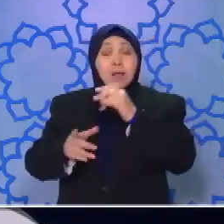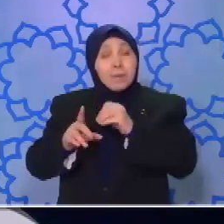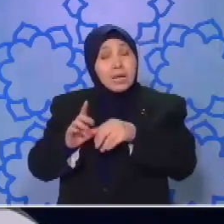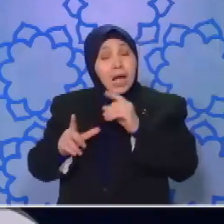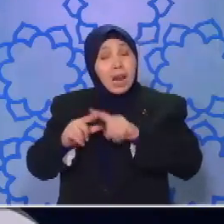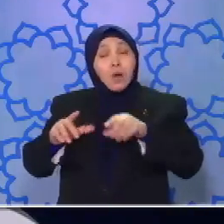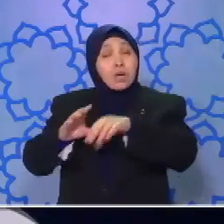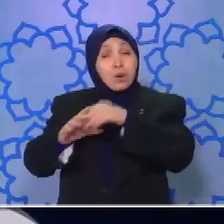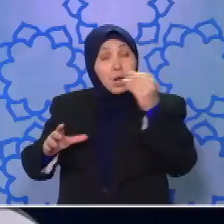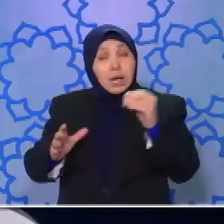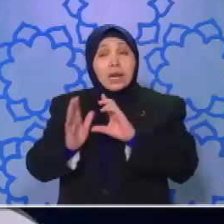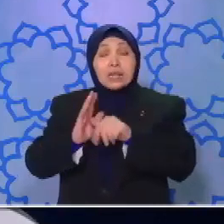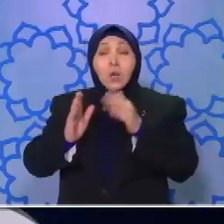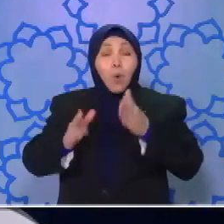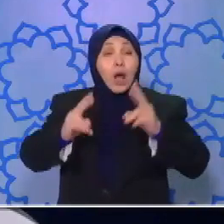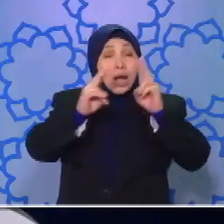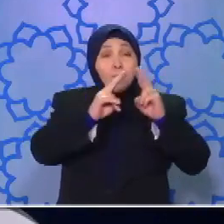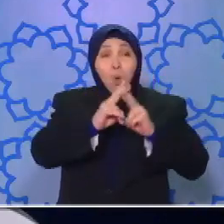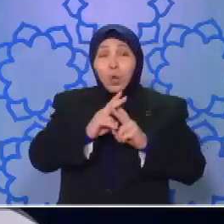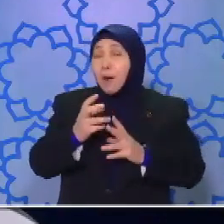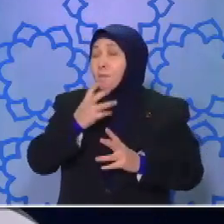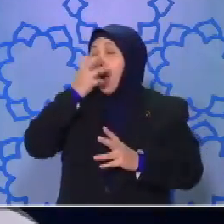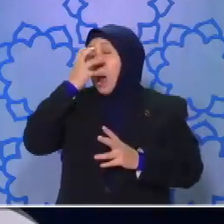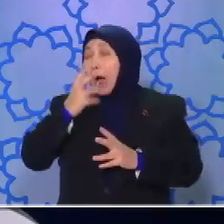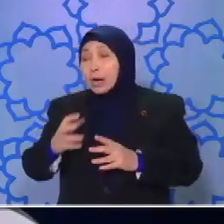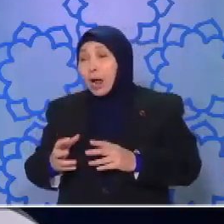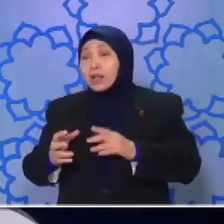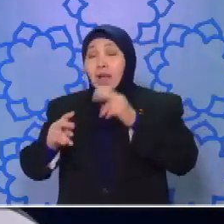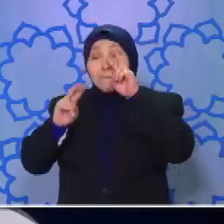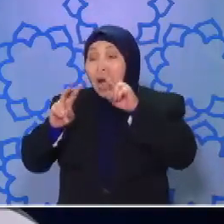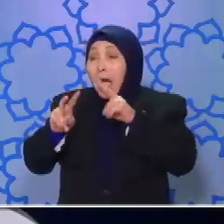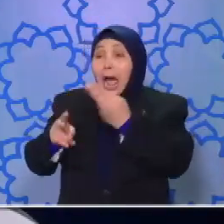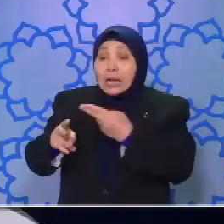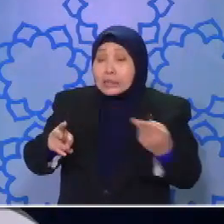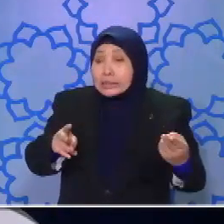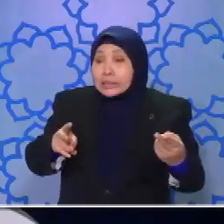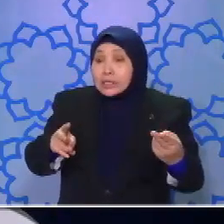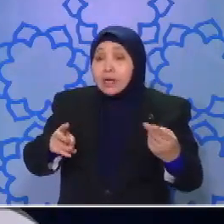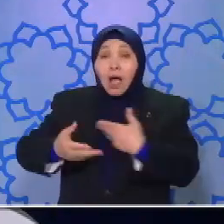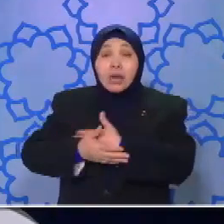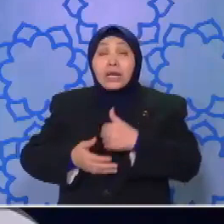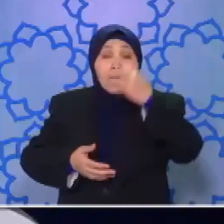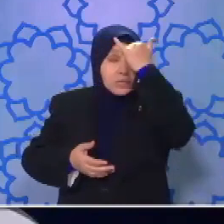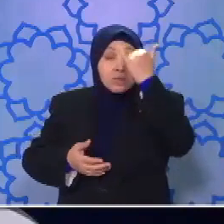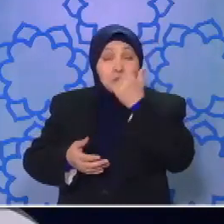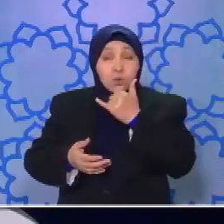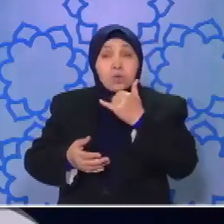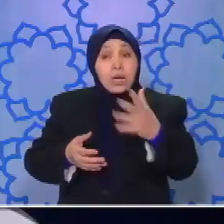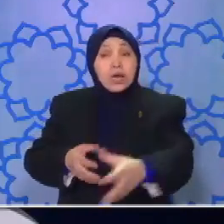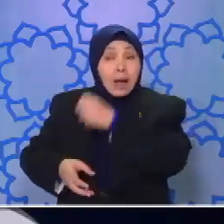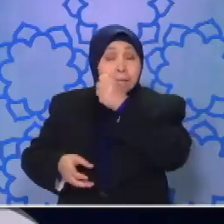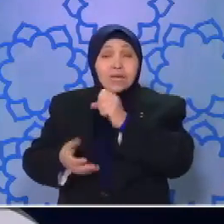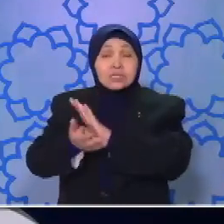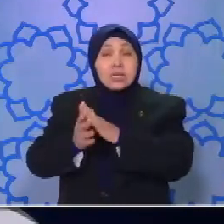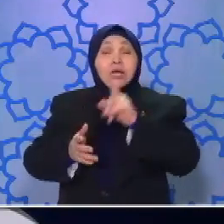dikeluarkan, nanti orang-orang kampung yang bengis, yang tak nak bagi makan pun, nampak dia harta anak yatim, dia sapunya. Tetapi Allah